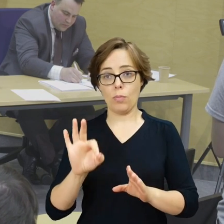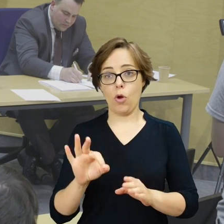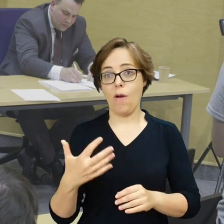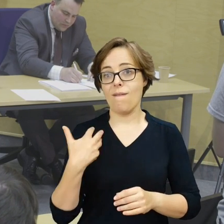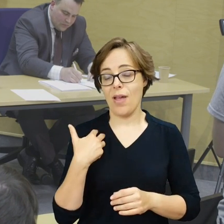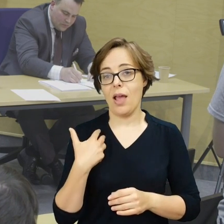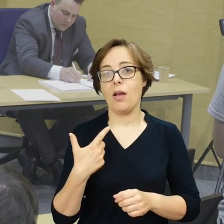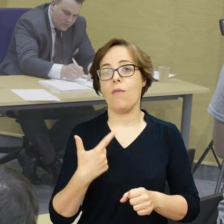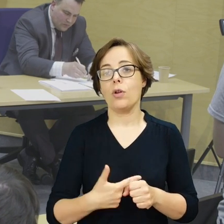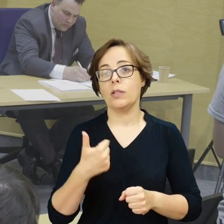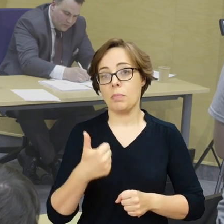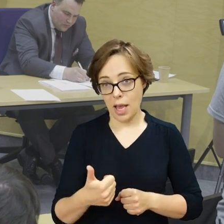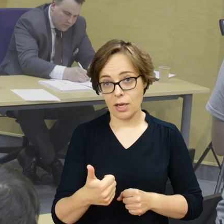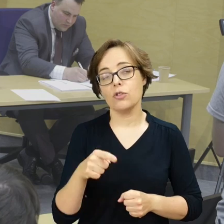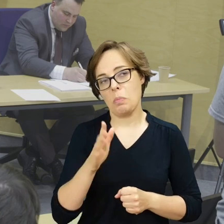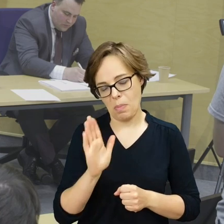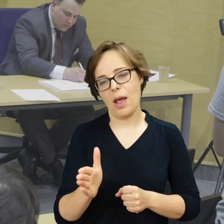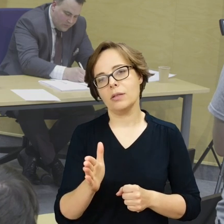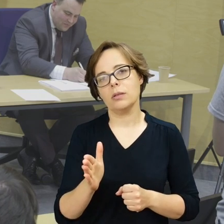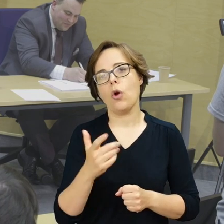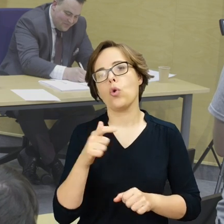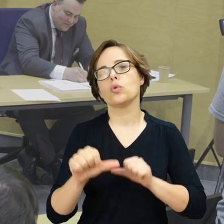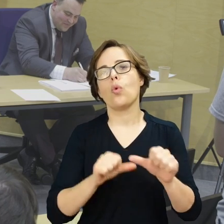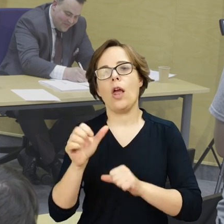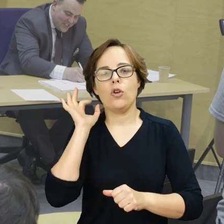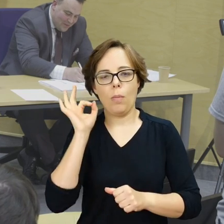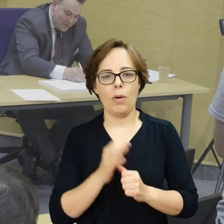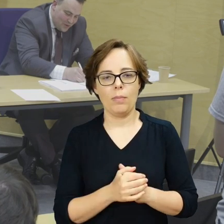jaki problem żeśmy w historii ludzkości rozwiązali jako mężczyźni?